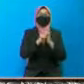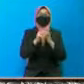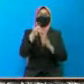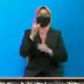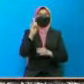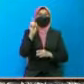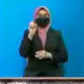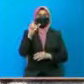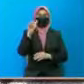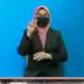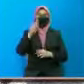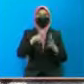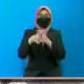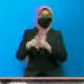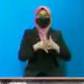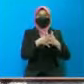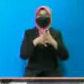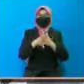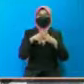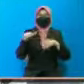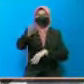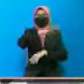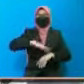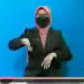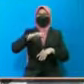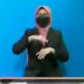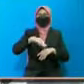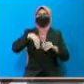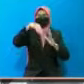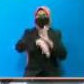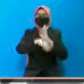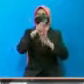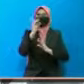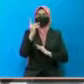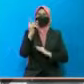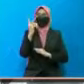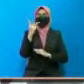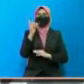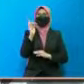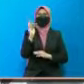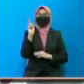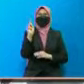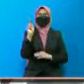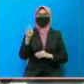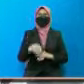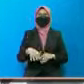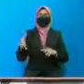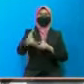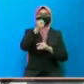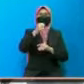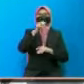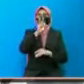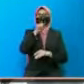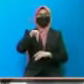bentuk perbelanjaan fiskal ini telah menyebabkan para the device keseluruhan kepada gdng untuk tahun ini akan mencecah